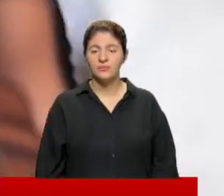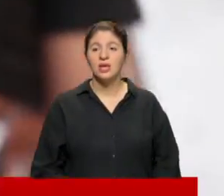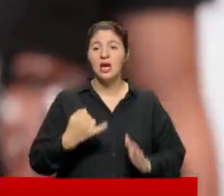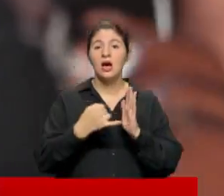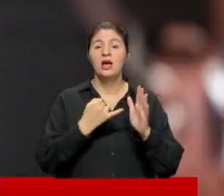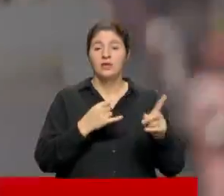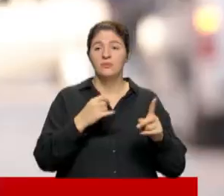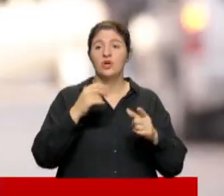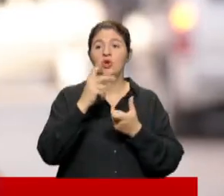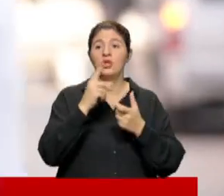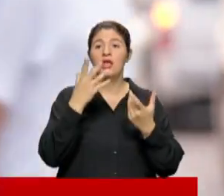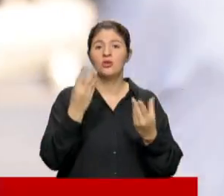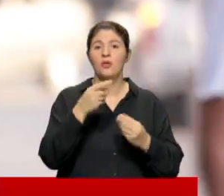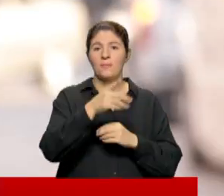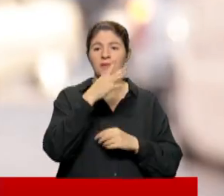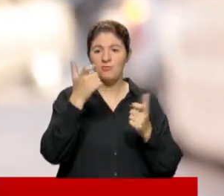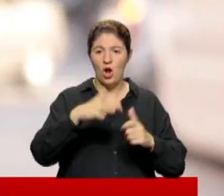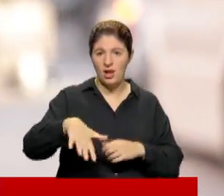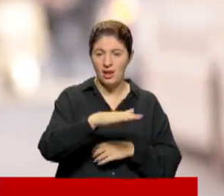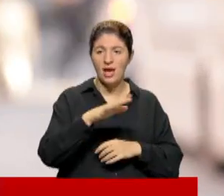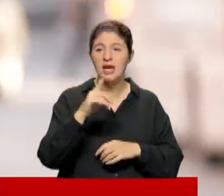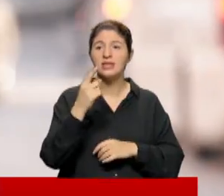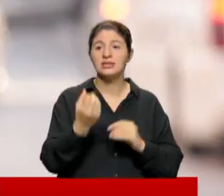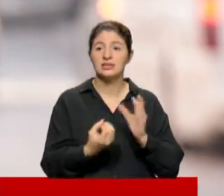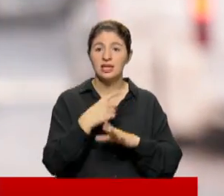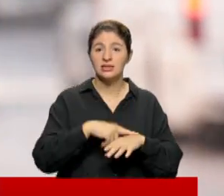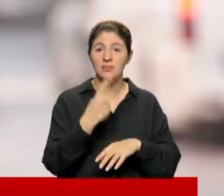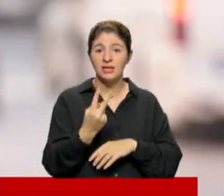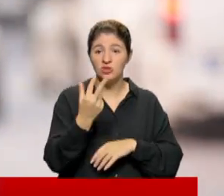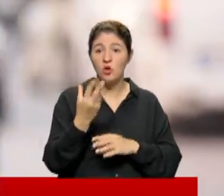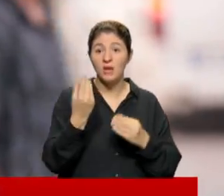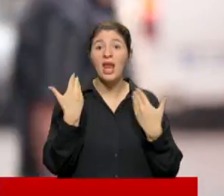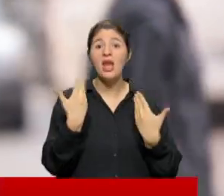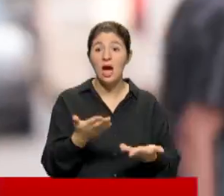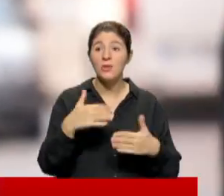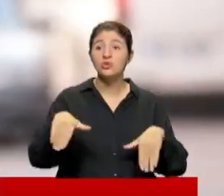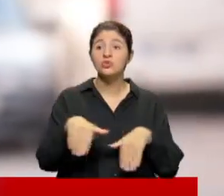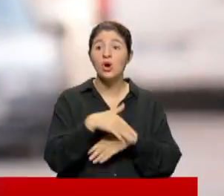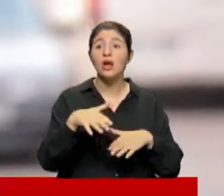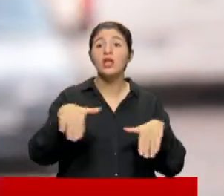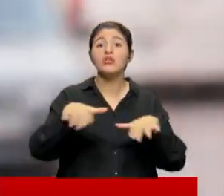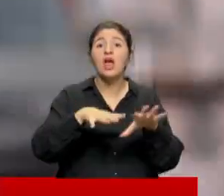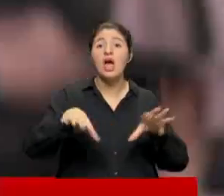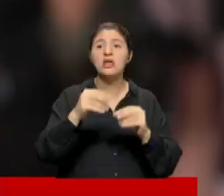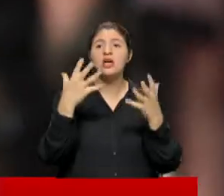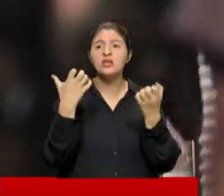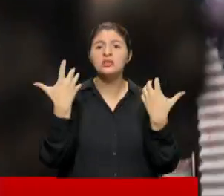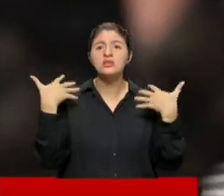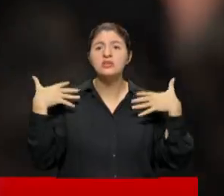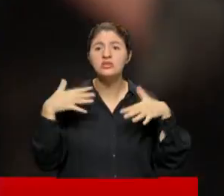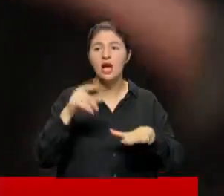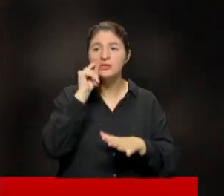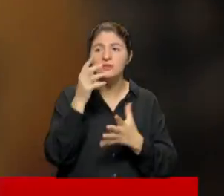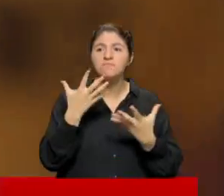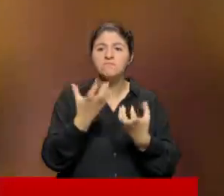Gaziantep'te Ünaldı olarak bilinen bölgedeyiz Saat sabah 7.30 olmasına rağmen Sokaklar caddeler Akın Akın